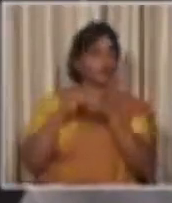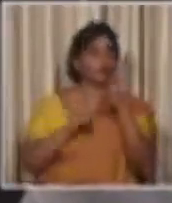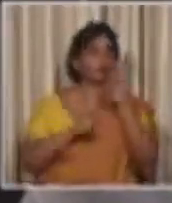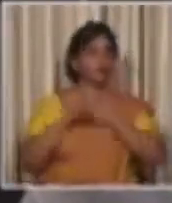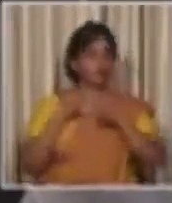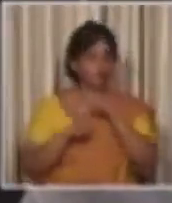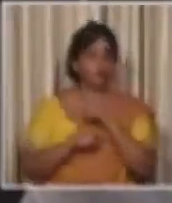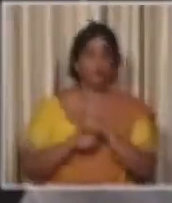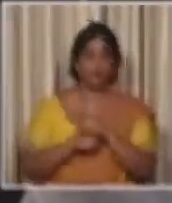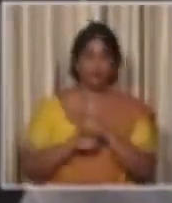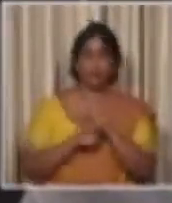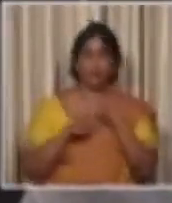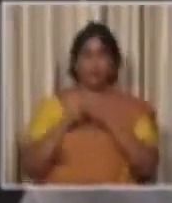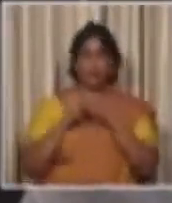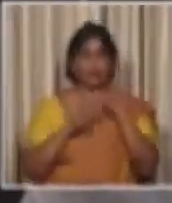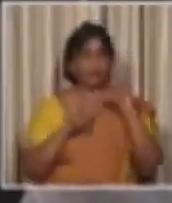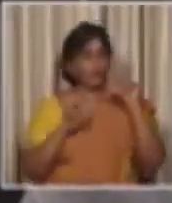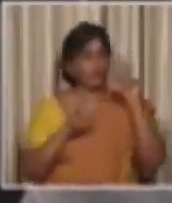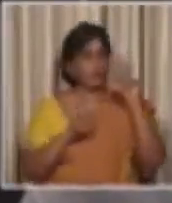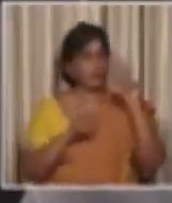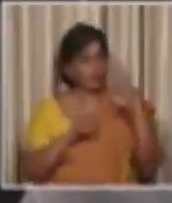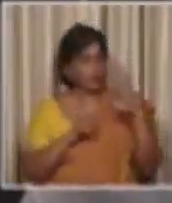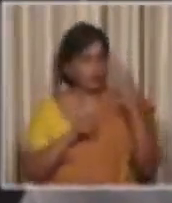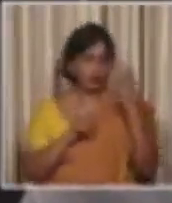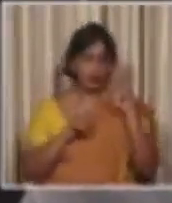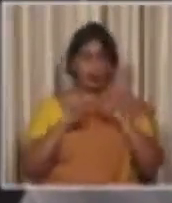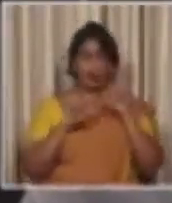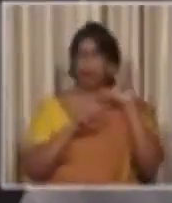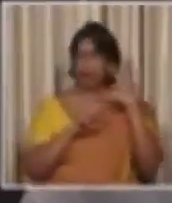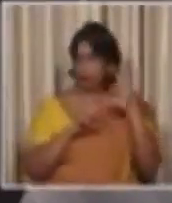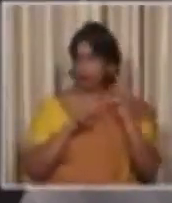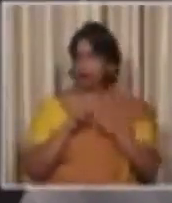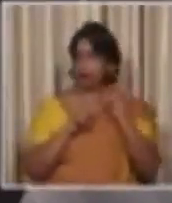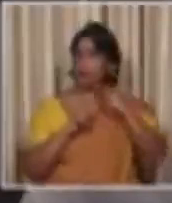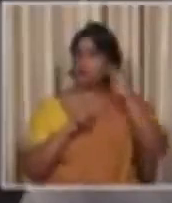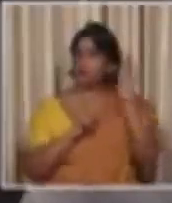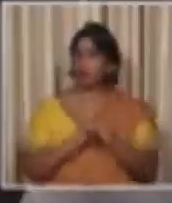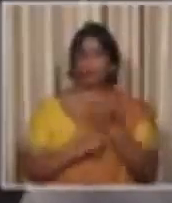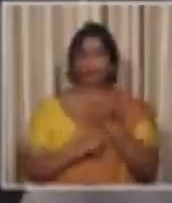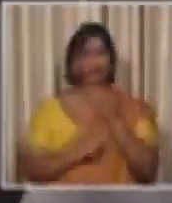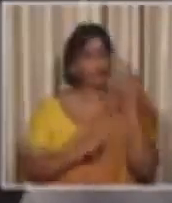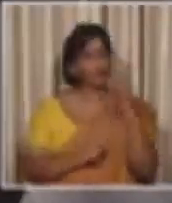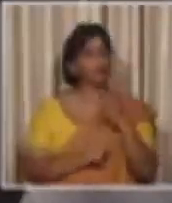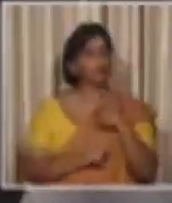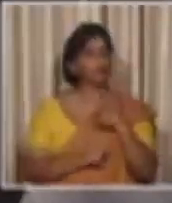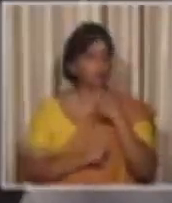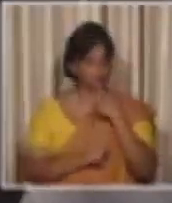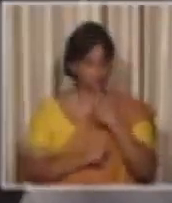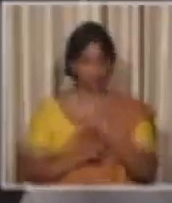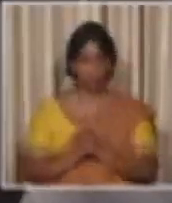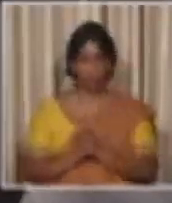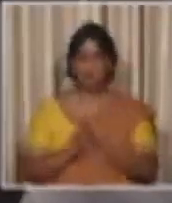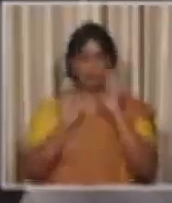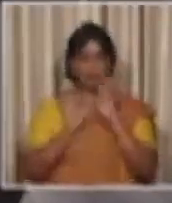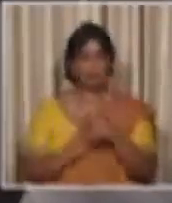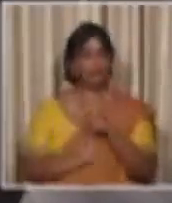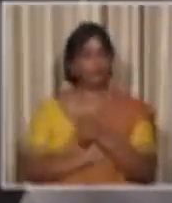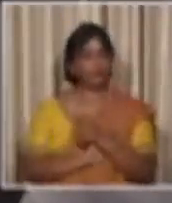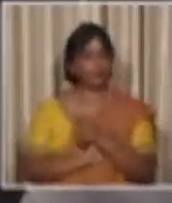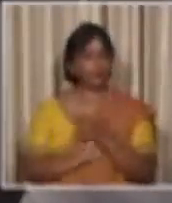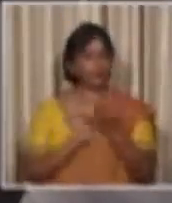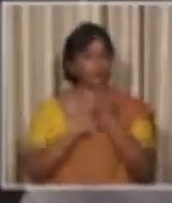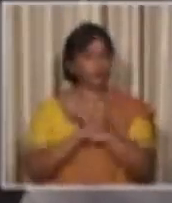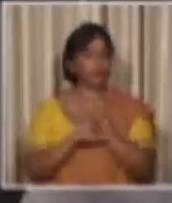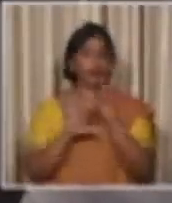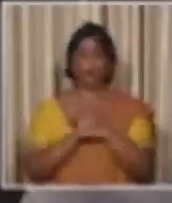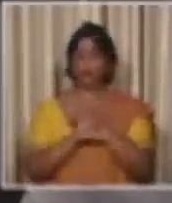පුළුවන් ඒ 7-8 ගානක් දෙන එක තවත් අඩු කරලා ගන්න පුළුවන් කියලා අපි යෝජනා කරා. හැබැයි ගිය